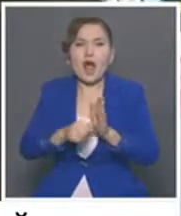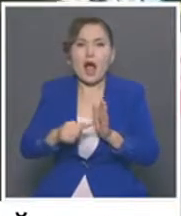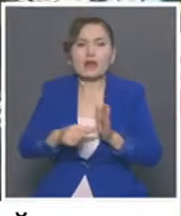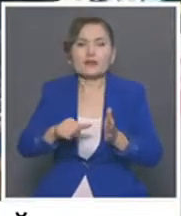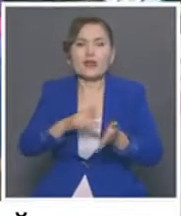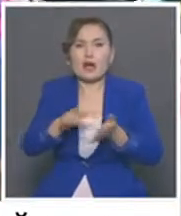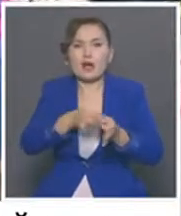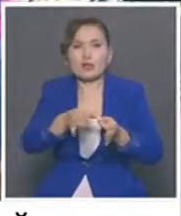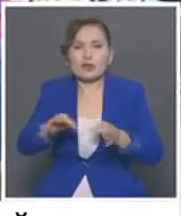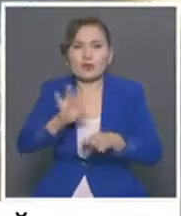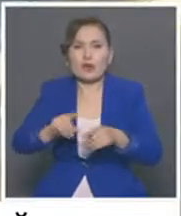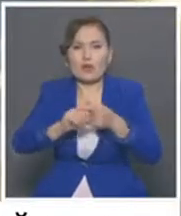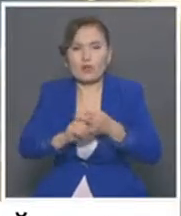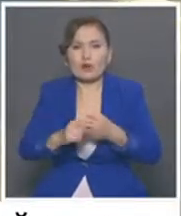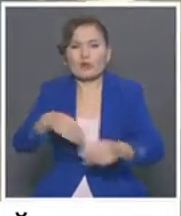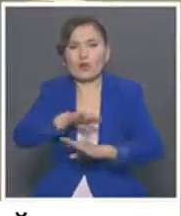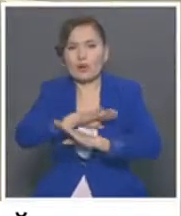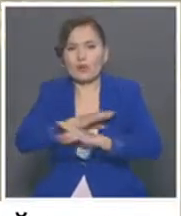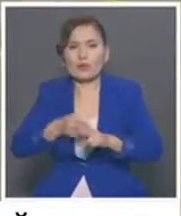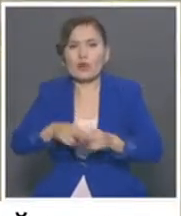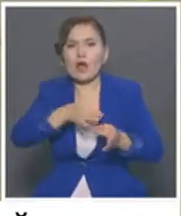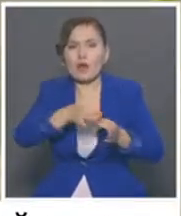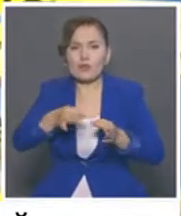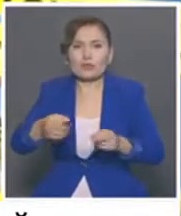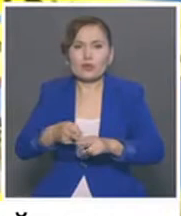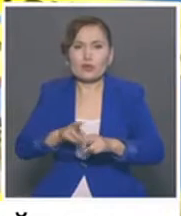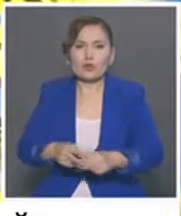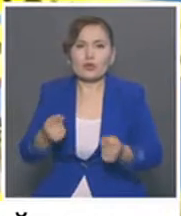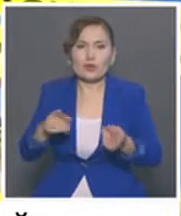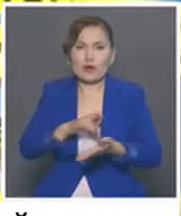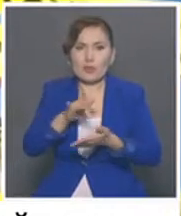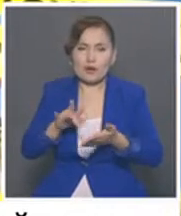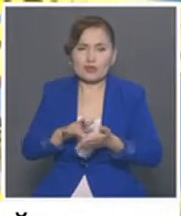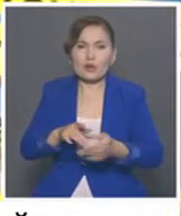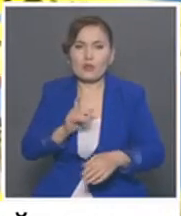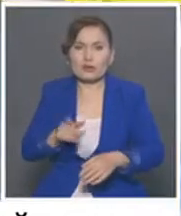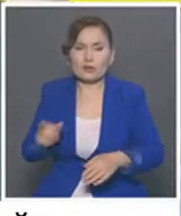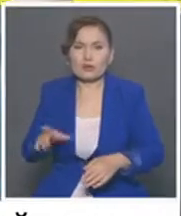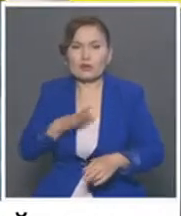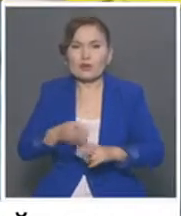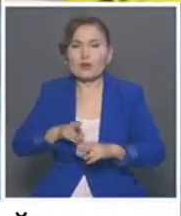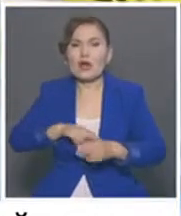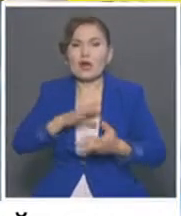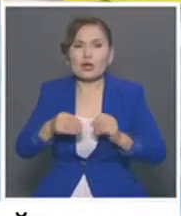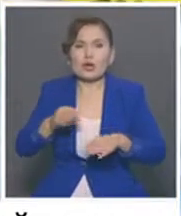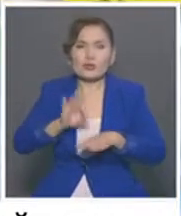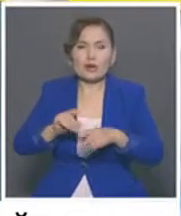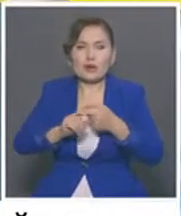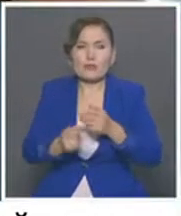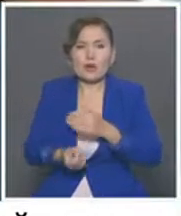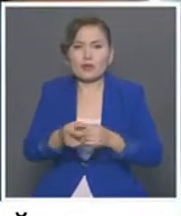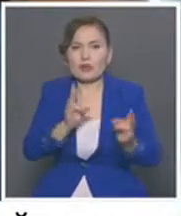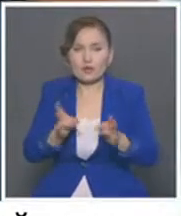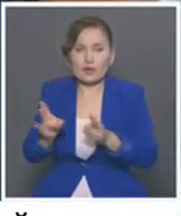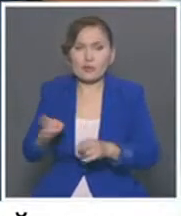саны рекордтық деңгейге жеткен. Олар Арканзас, Калифорния, Флорида, Монтана, Орегон, Техас. Құрама штаттар жаңа індеттен ең көп зардап